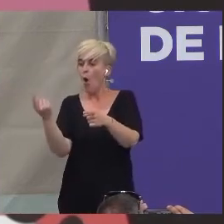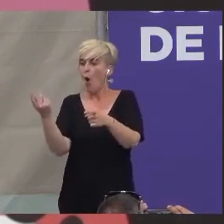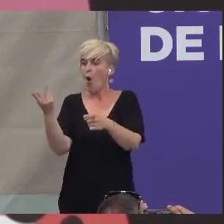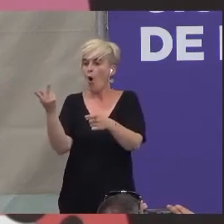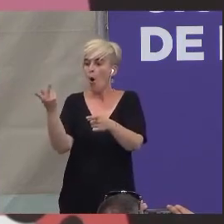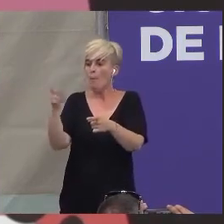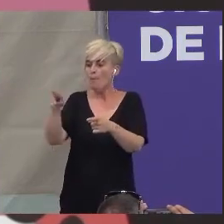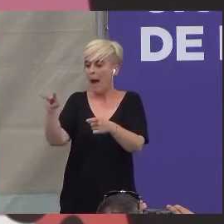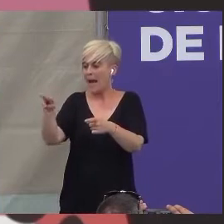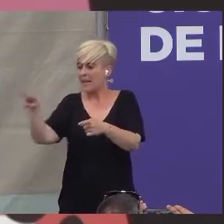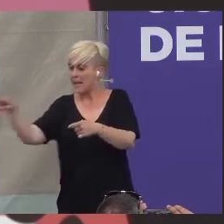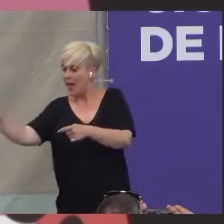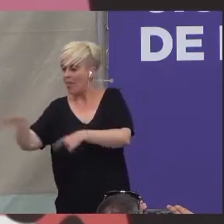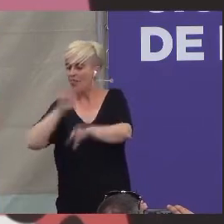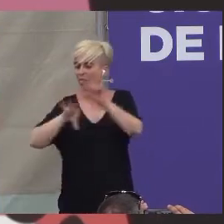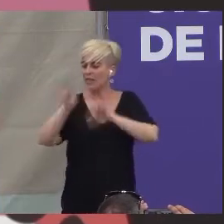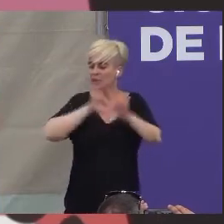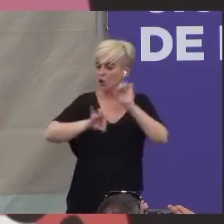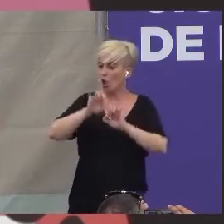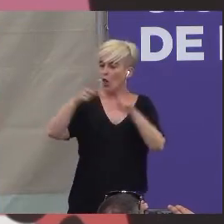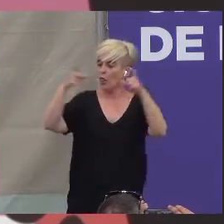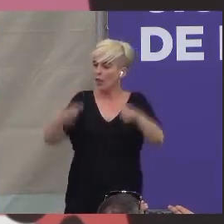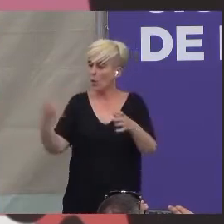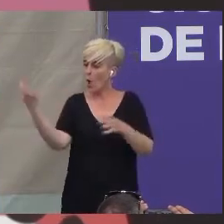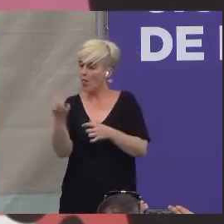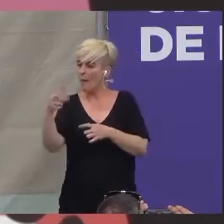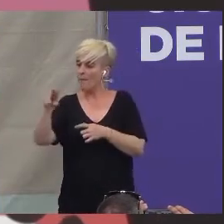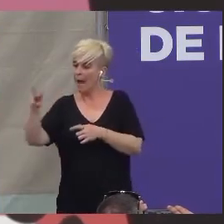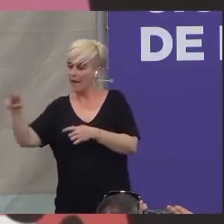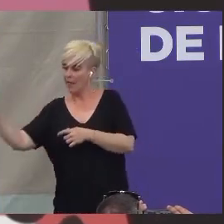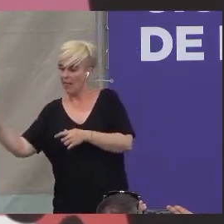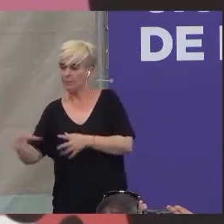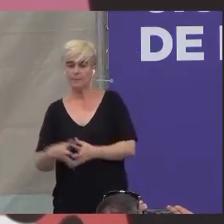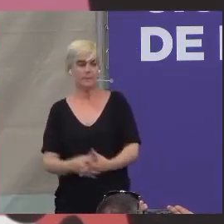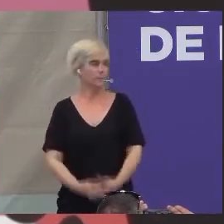les decisions dins dels cercles siguin vàlides.